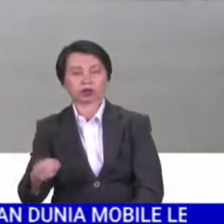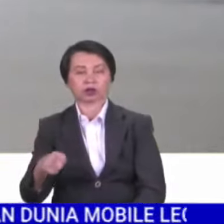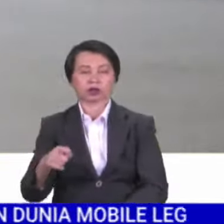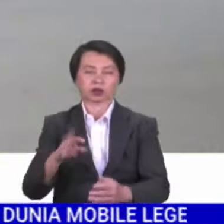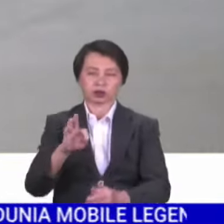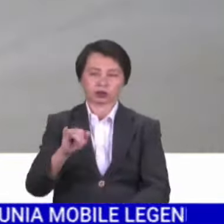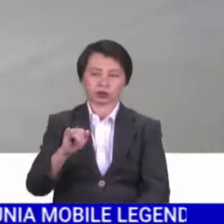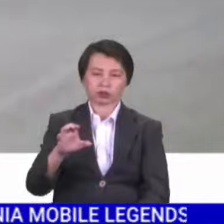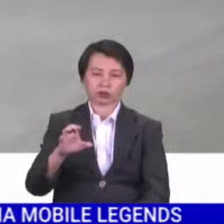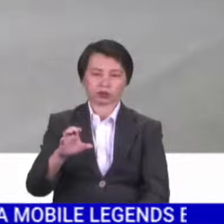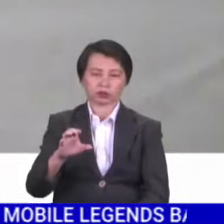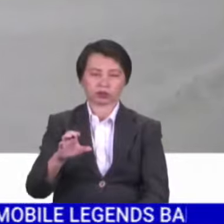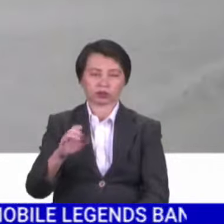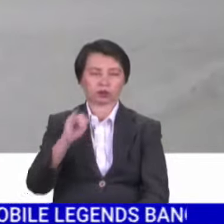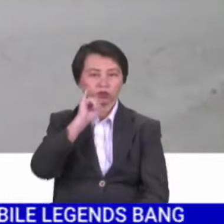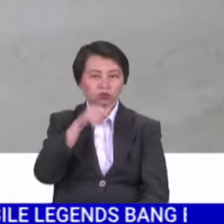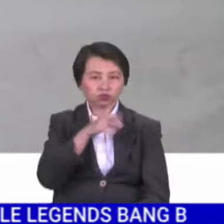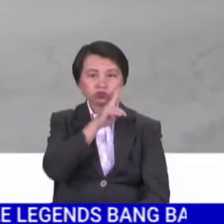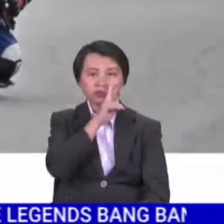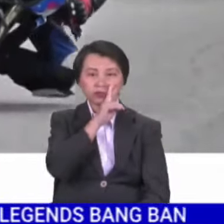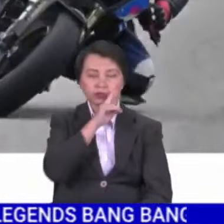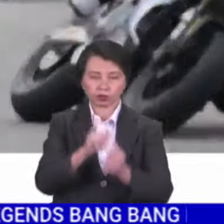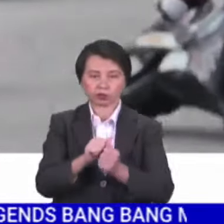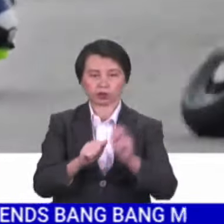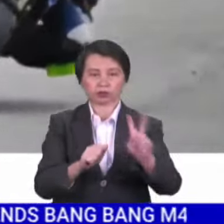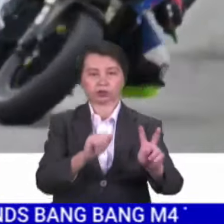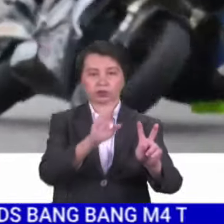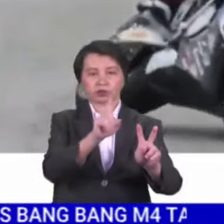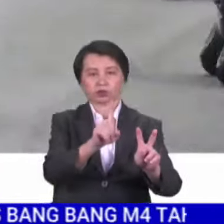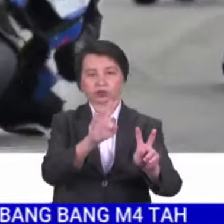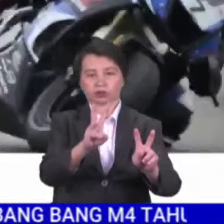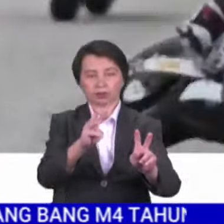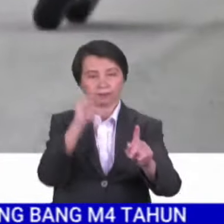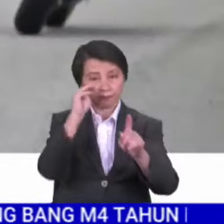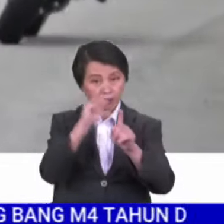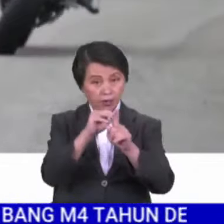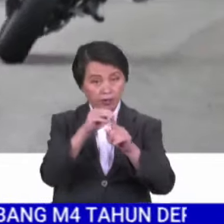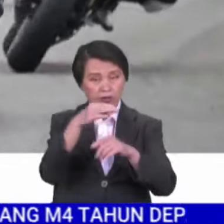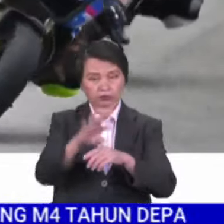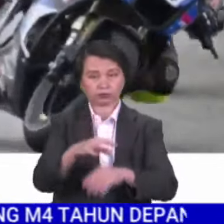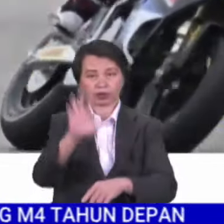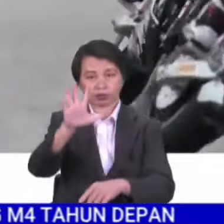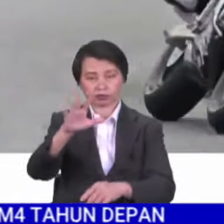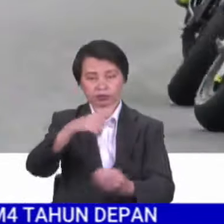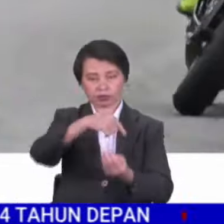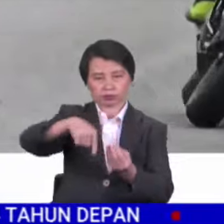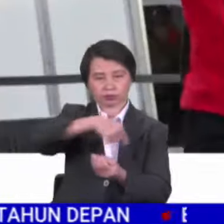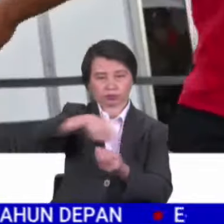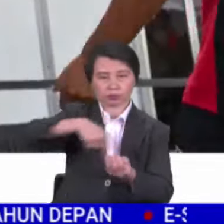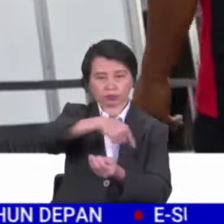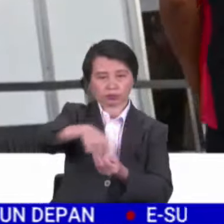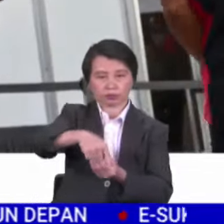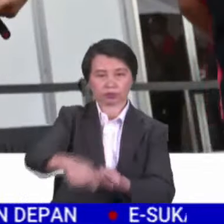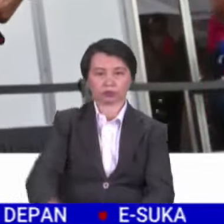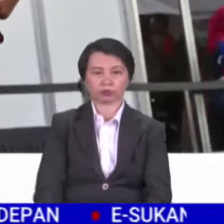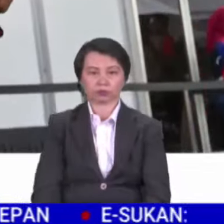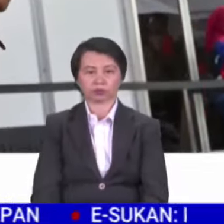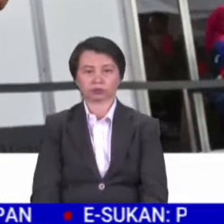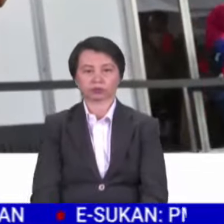acara SIC of Vail Junior dengan 216 mata selepas 5 pusingan. Dari